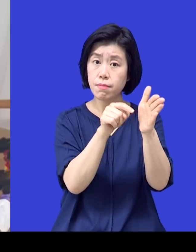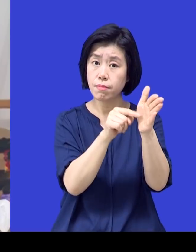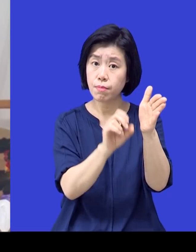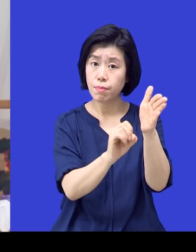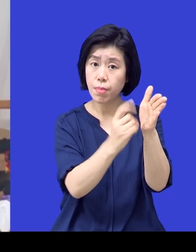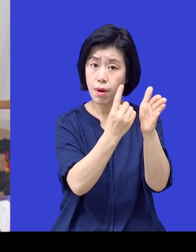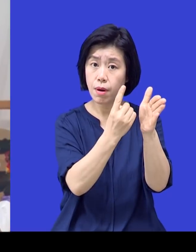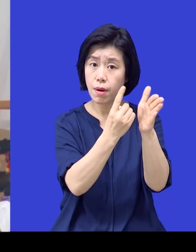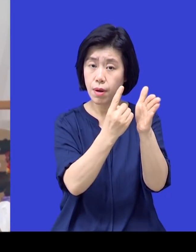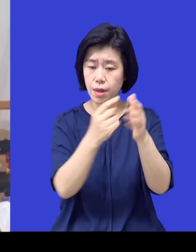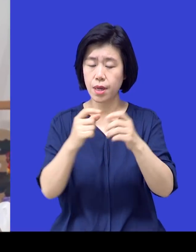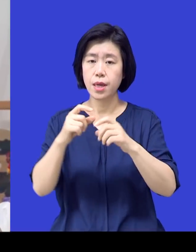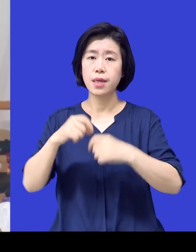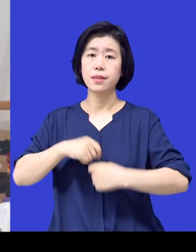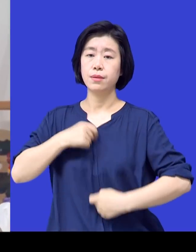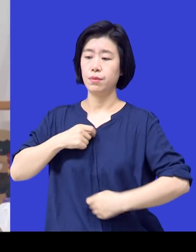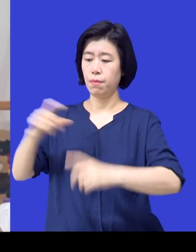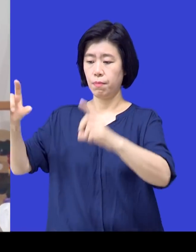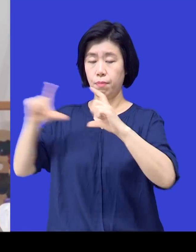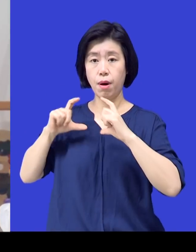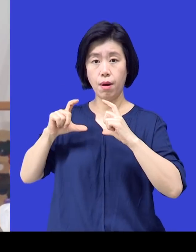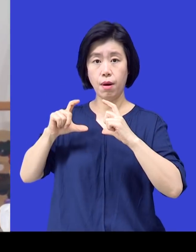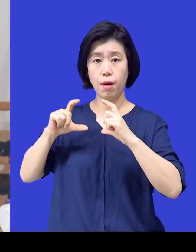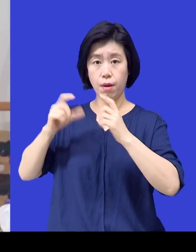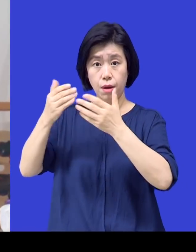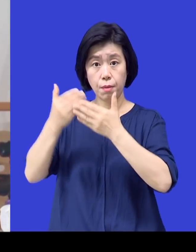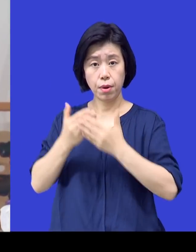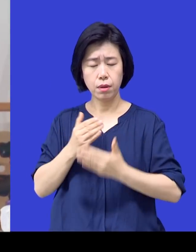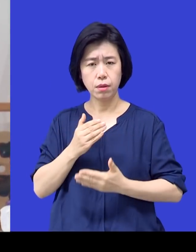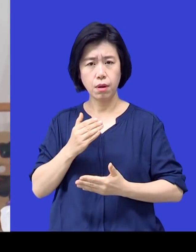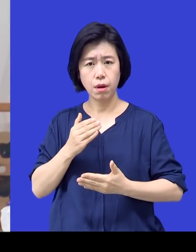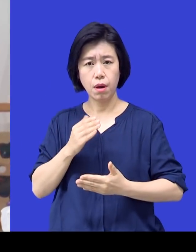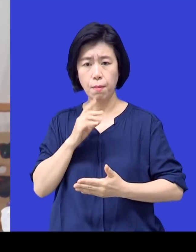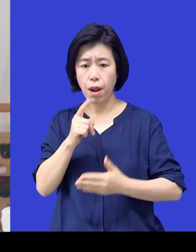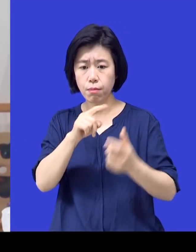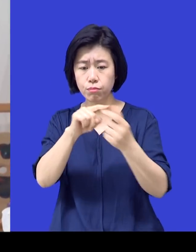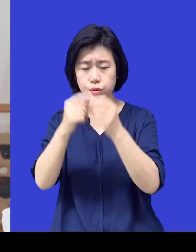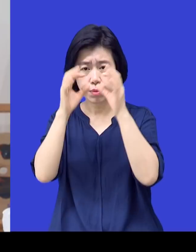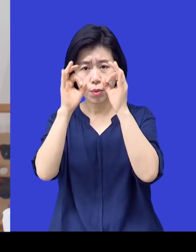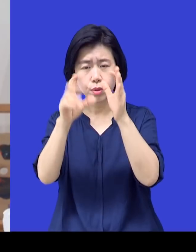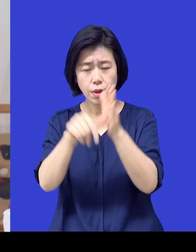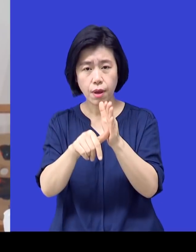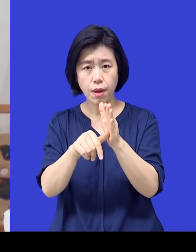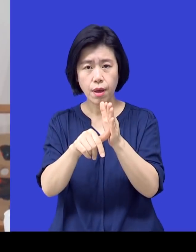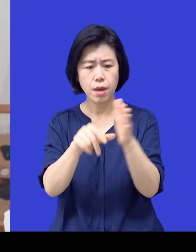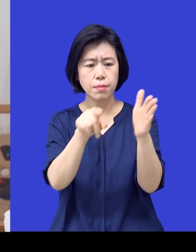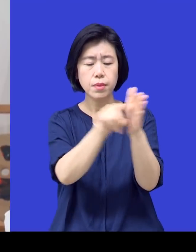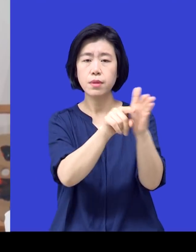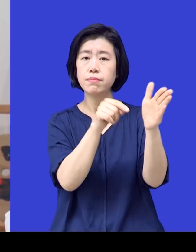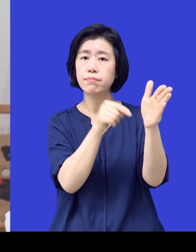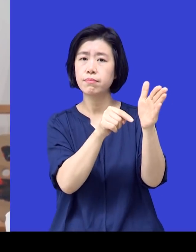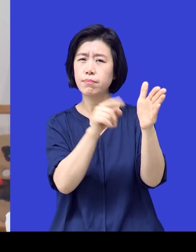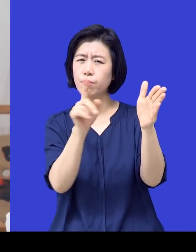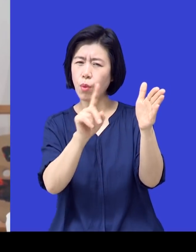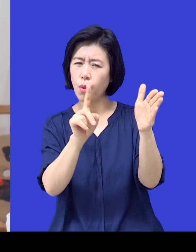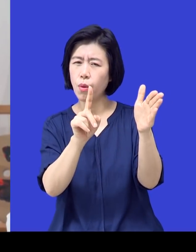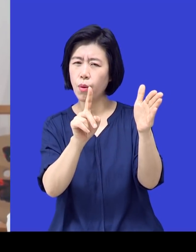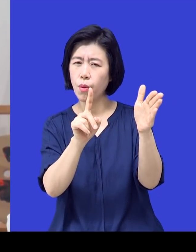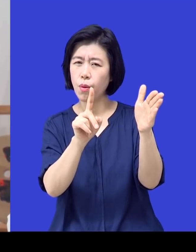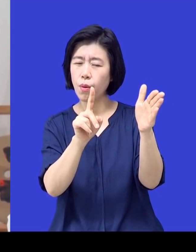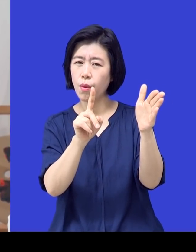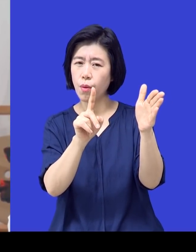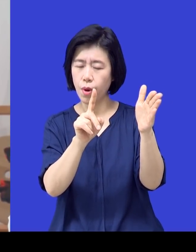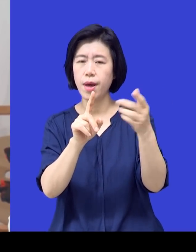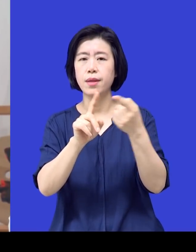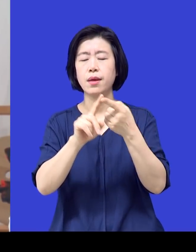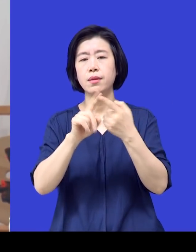알았나니 저 믿음이 뭐지? 하나님이 하셨다는 함께한다는 그것을 신뢰하는 그